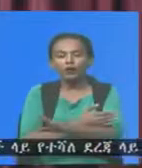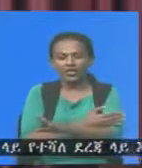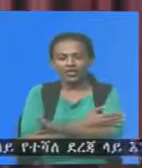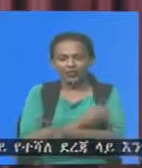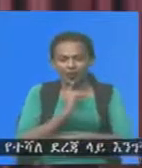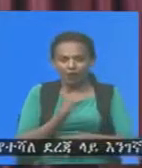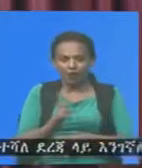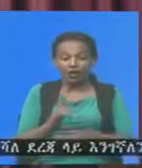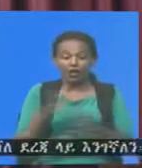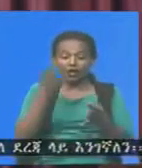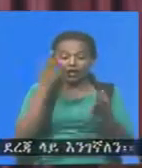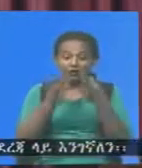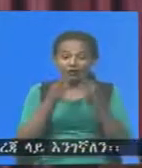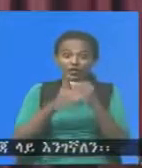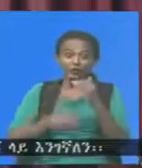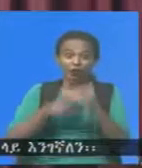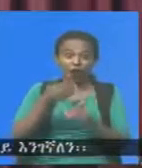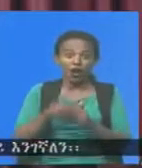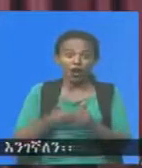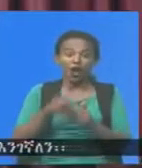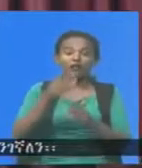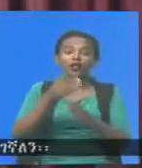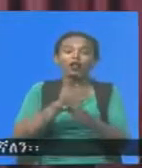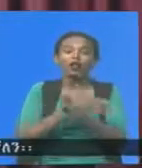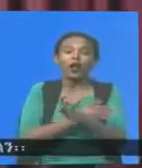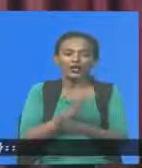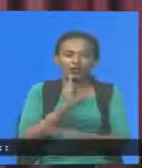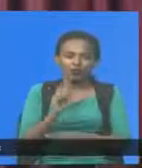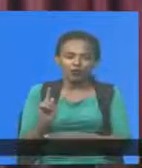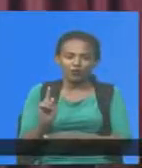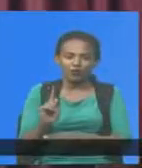ከተፈረደ በኋላ ታራሚ ተብሎ ነው ይወሰድ።